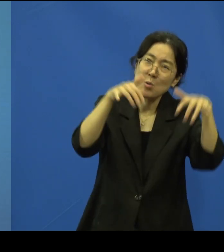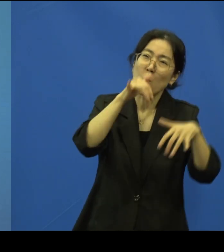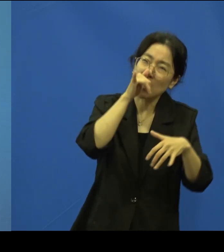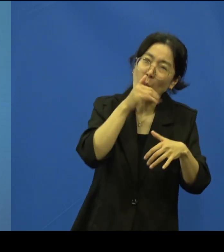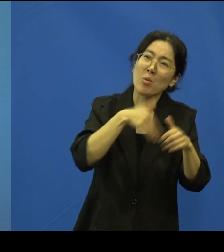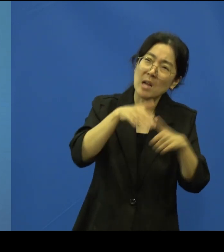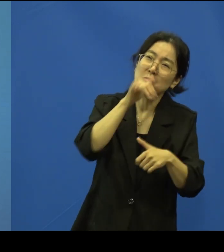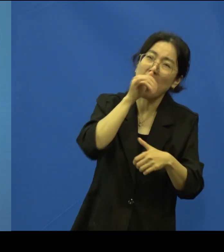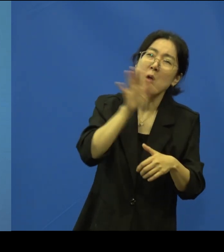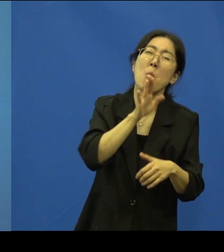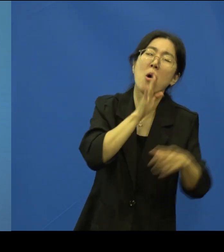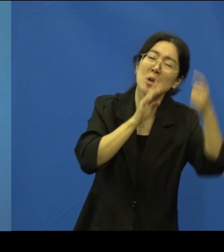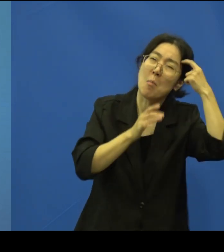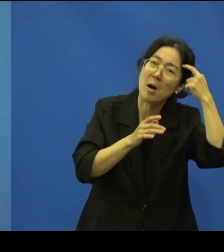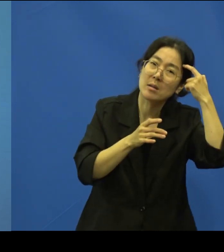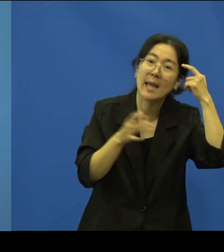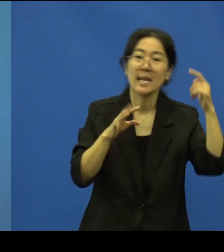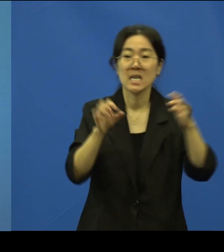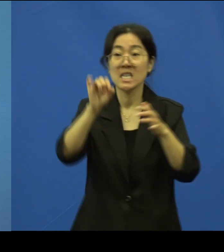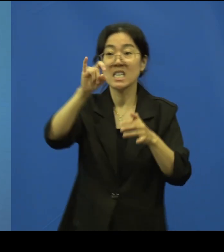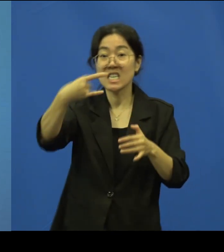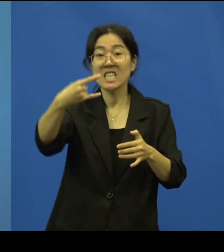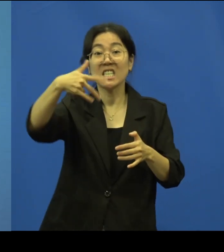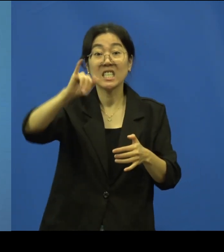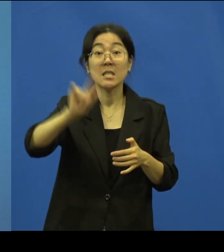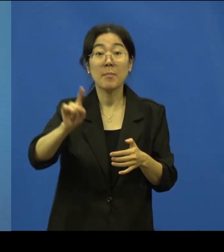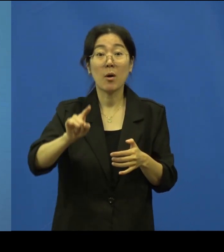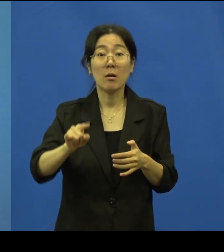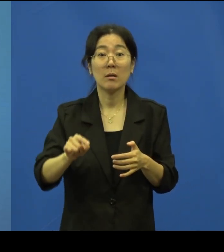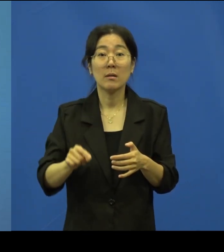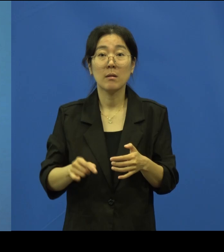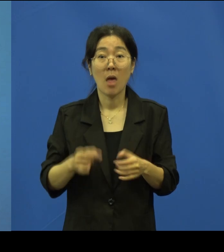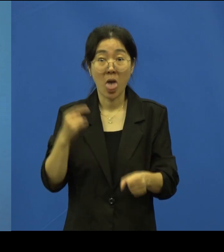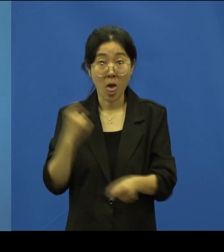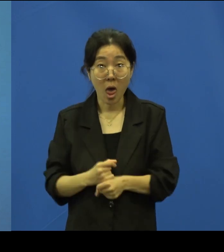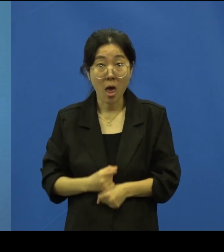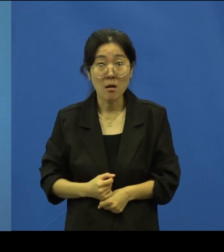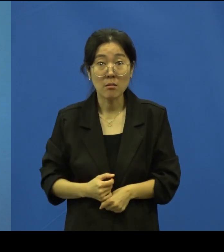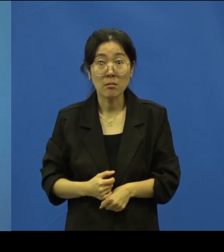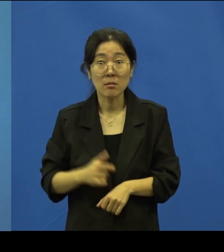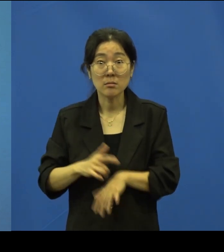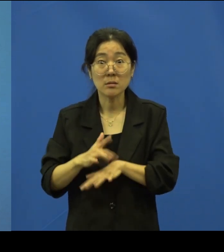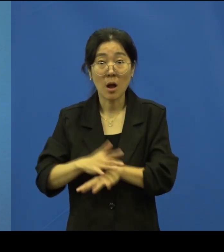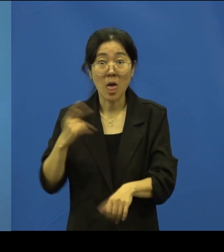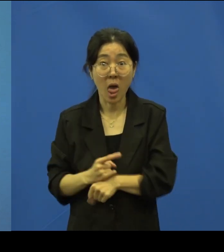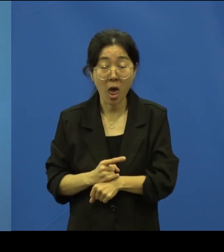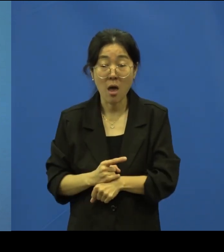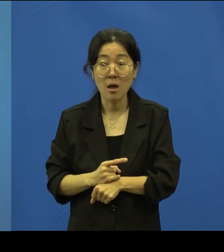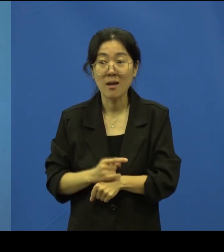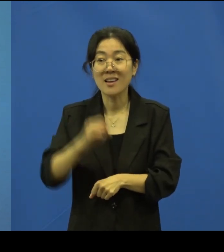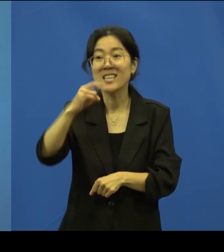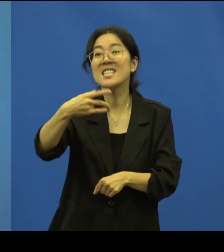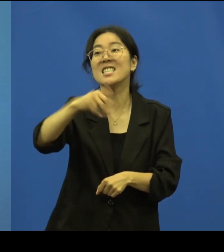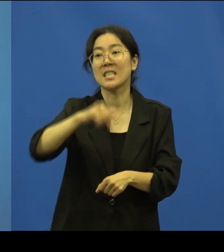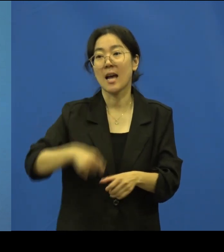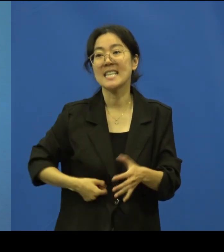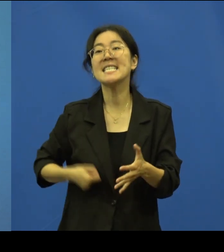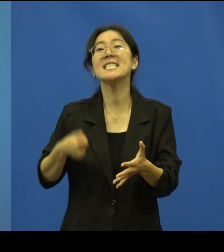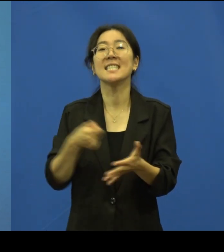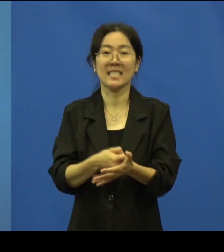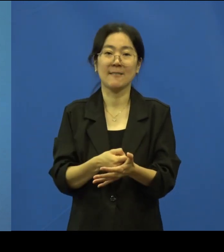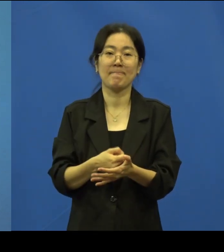이 지성적으로 그러다 보면 마음속에 다시 기도하고 싶은 마음이 생기는 거거든요. 그 중요한 게